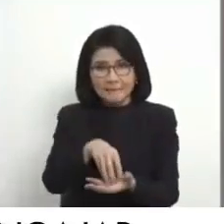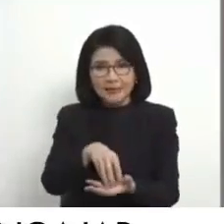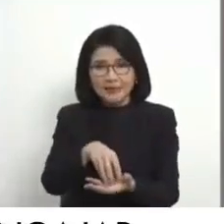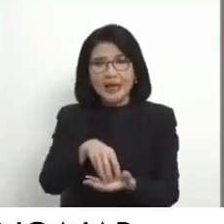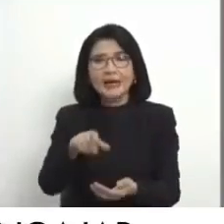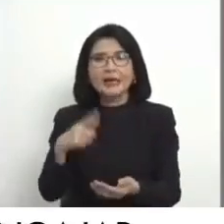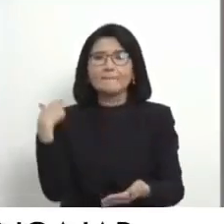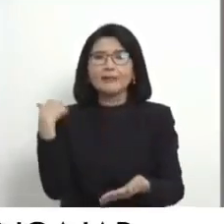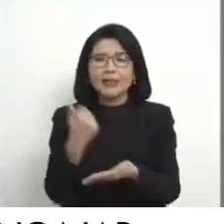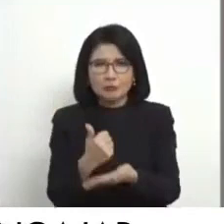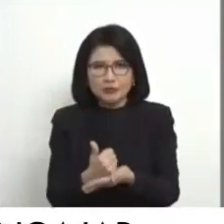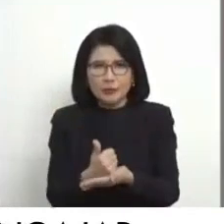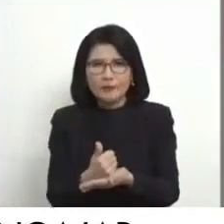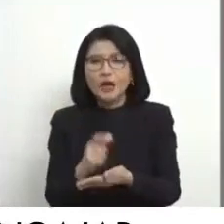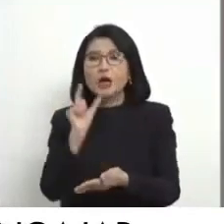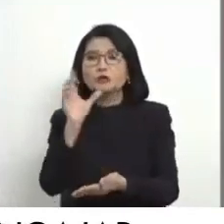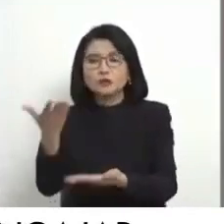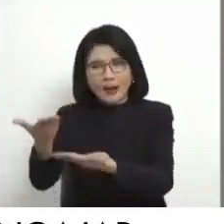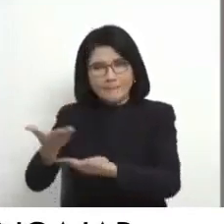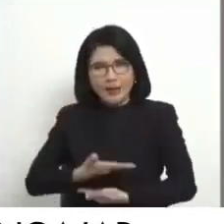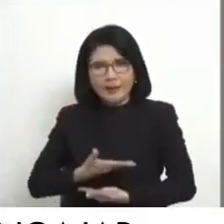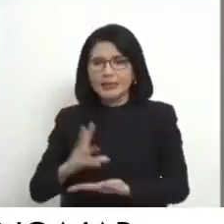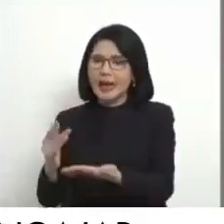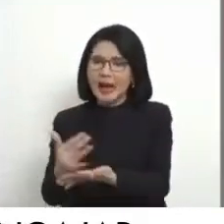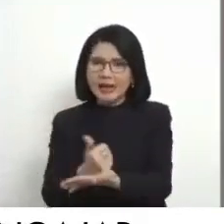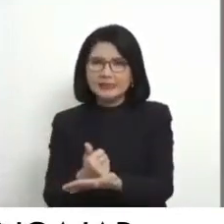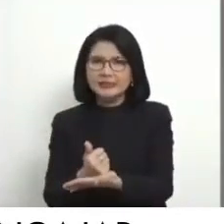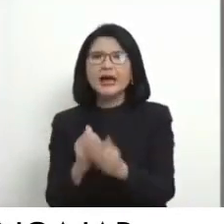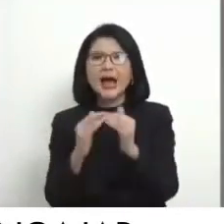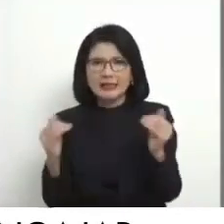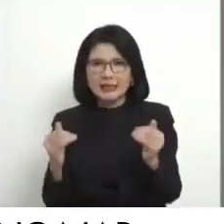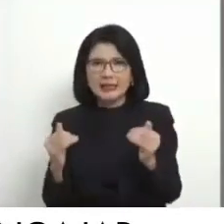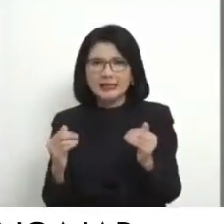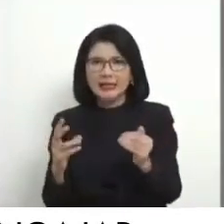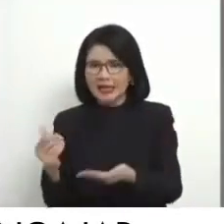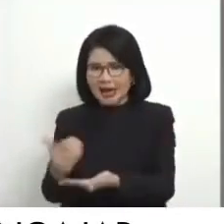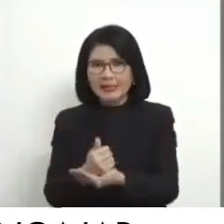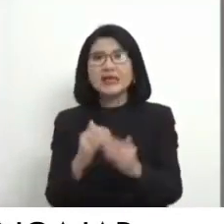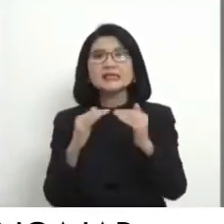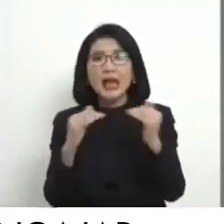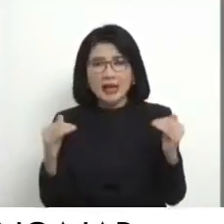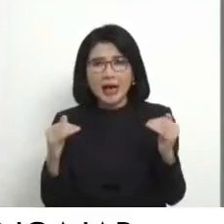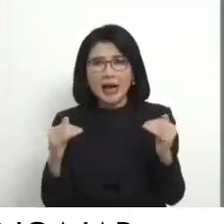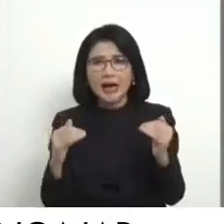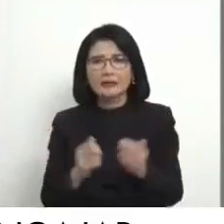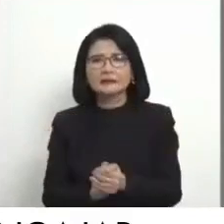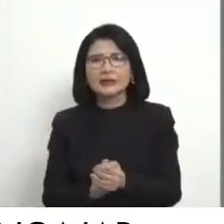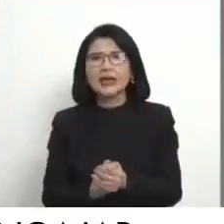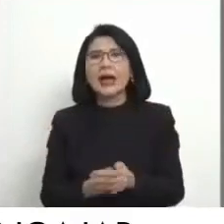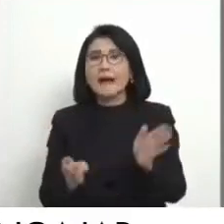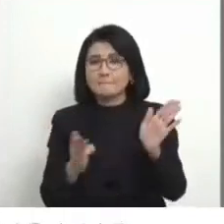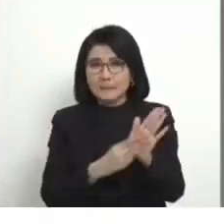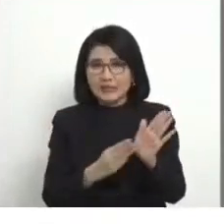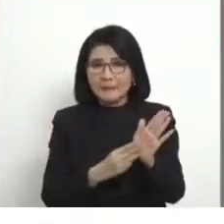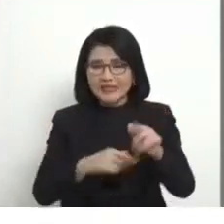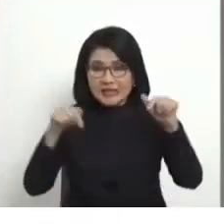jawab sudah mendapatkan penghasilan yang adil penghasilan yang setara jadi masalah-masalah yang kita